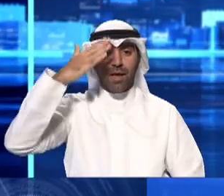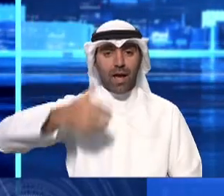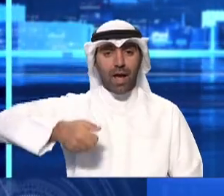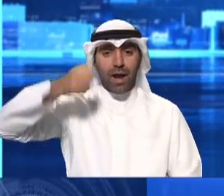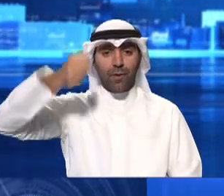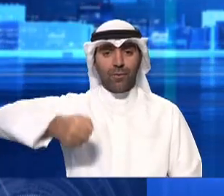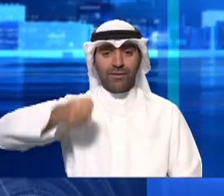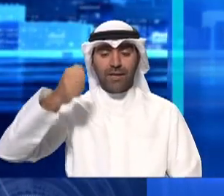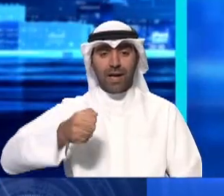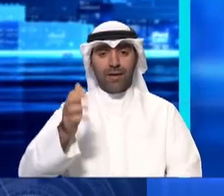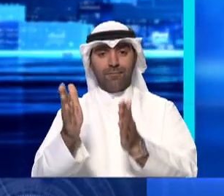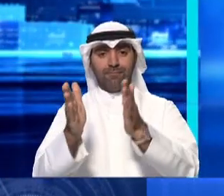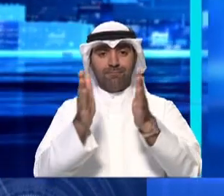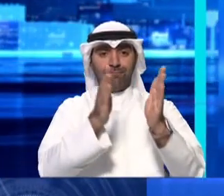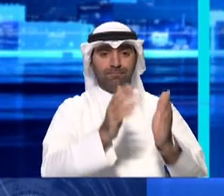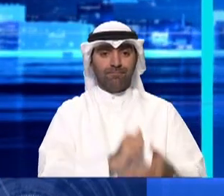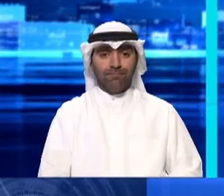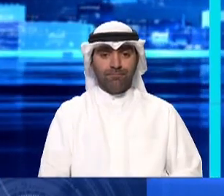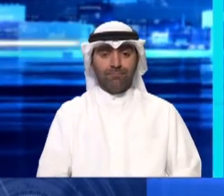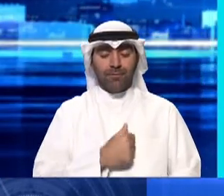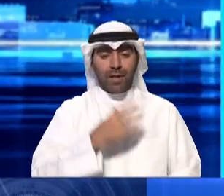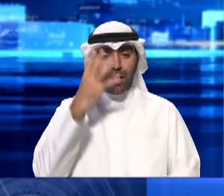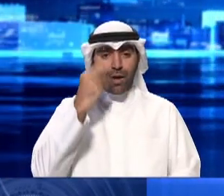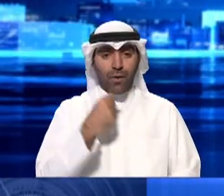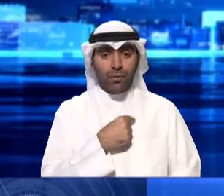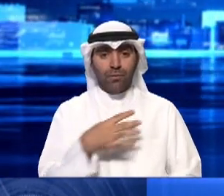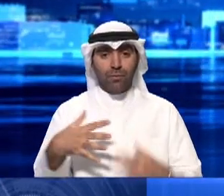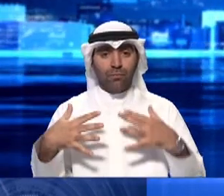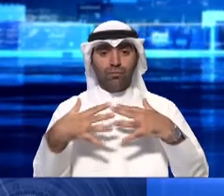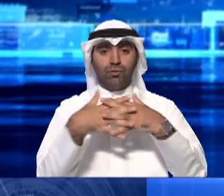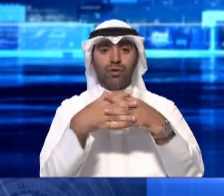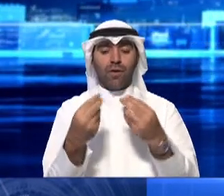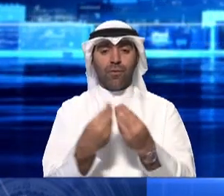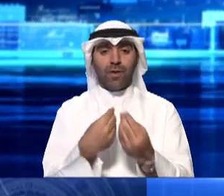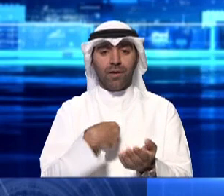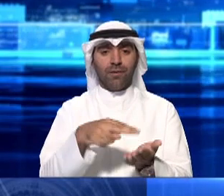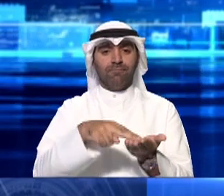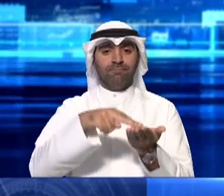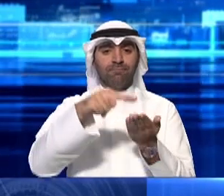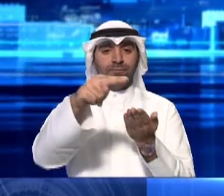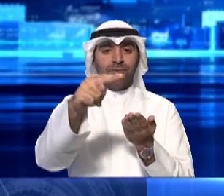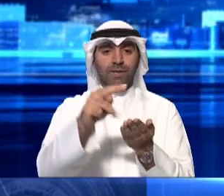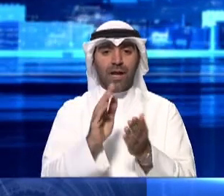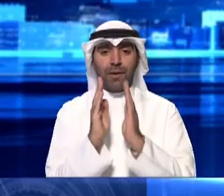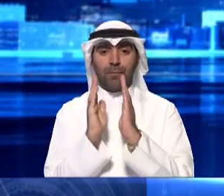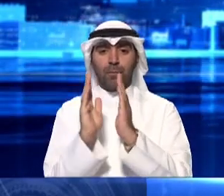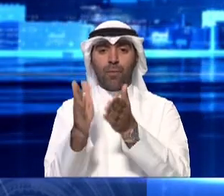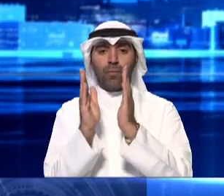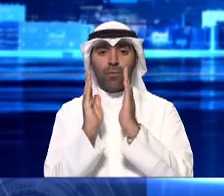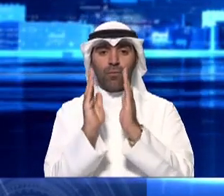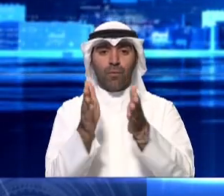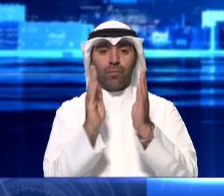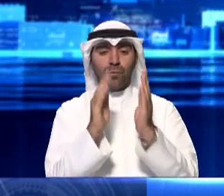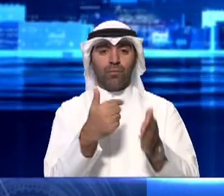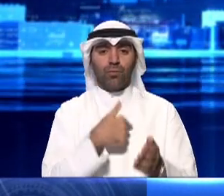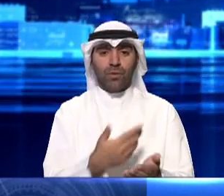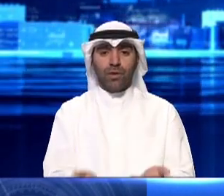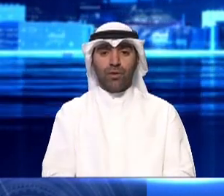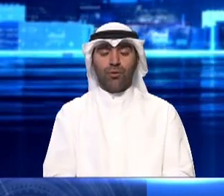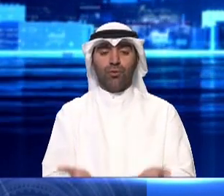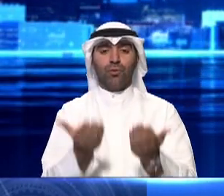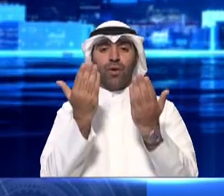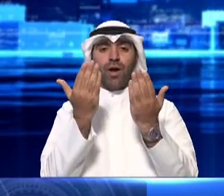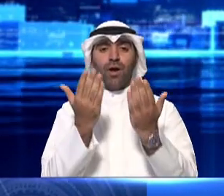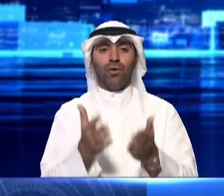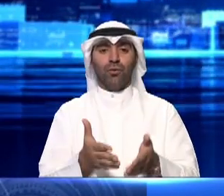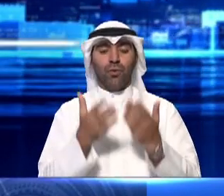وبعد، يشرفني أن أرفع إلى مقام سموكم حفظكم الله ورعاكم أطيب التمنيات وأصدق التهاني